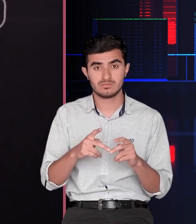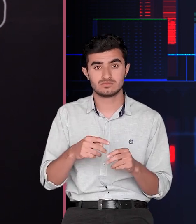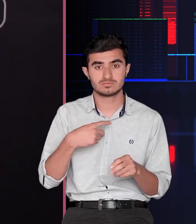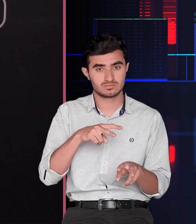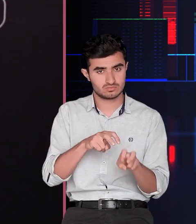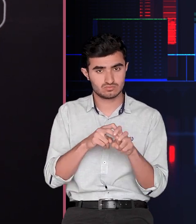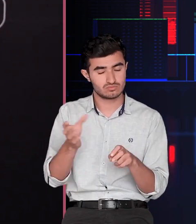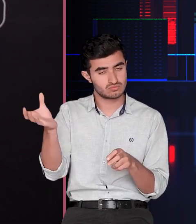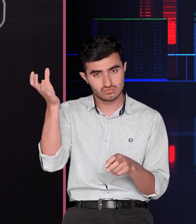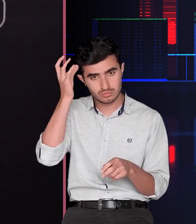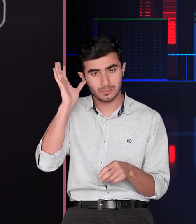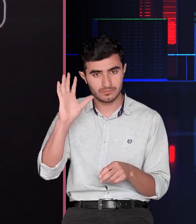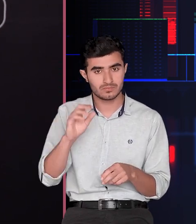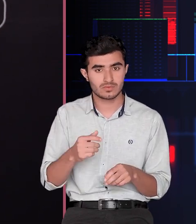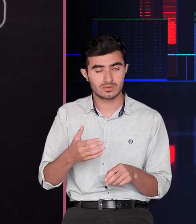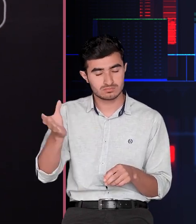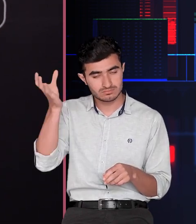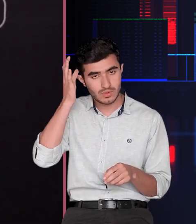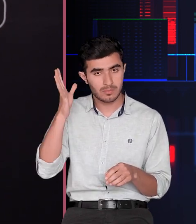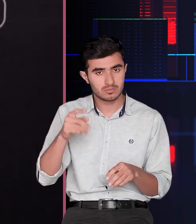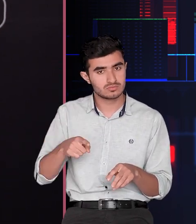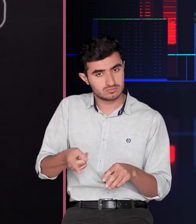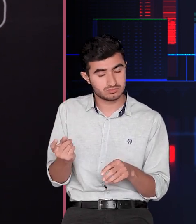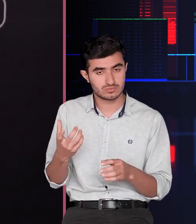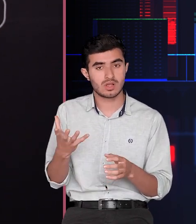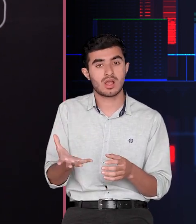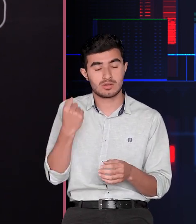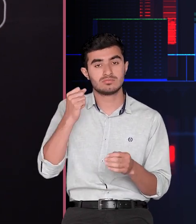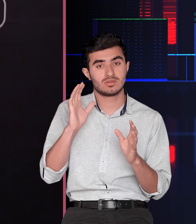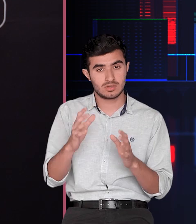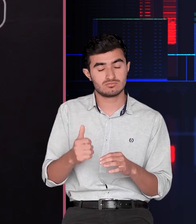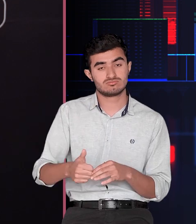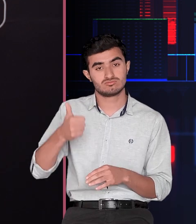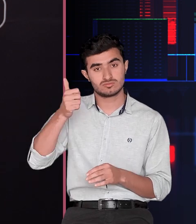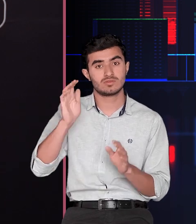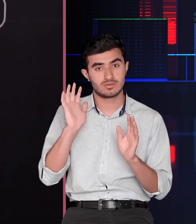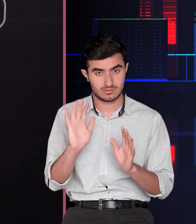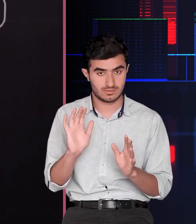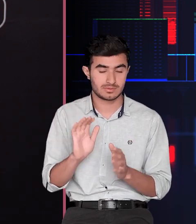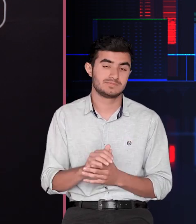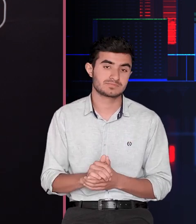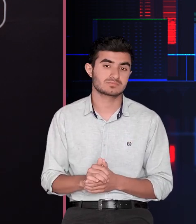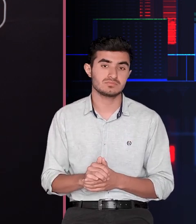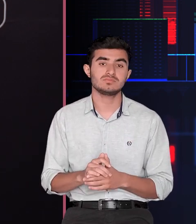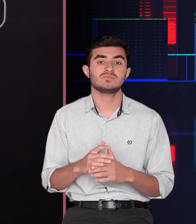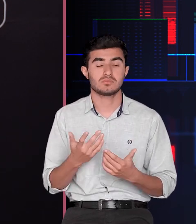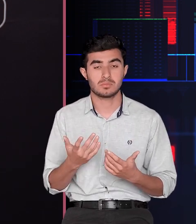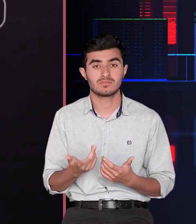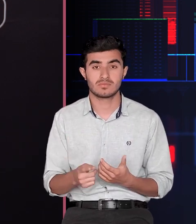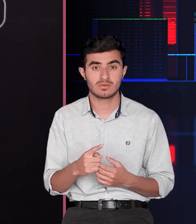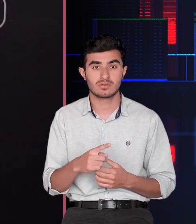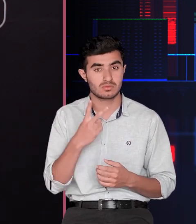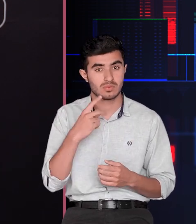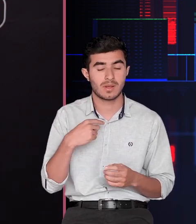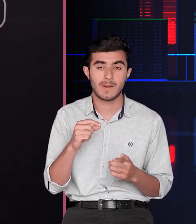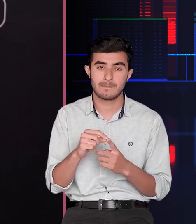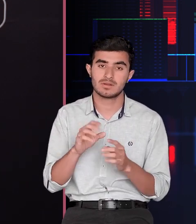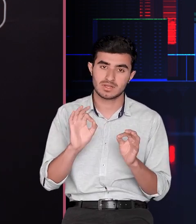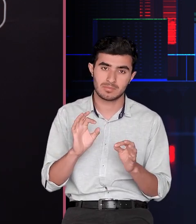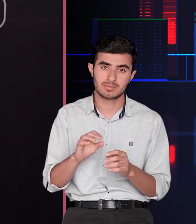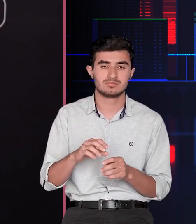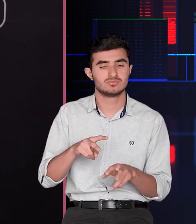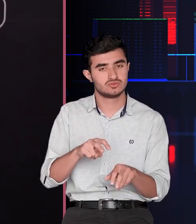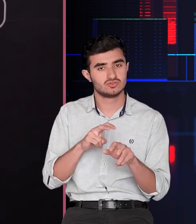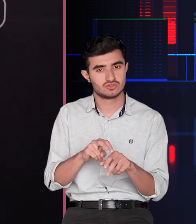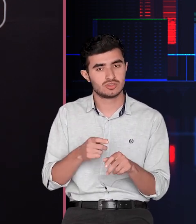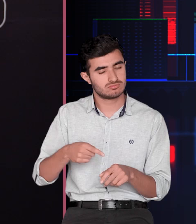करते हैं, वो जीतते हैं। तो जनरली ये हमारे नेज़ाबाजी का है। उसमें एक चीज़ मैं बताता जाऊँ कि हमारे बहुत सारे फ़ोटोग्राफ़र्स ने इसको कवर